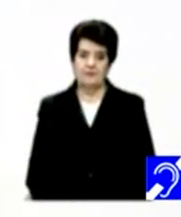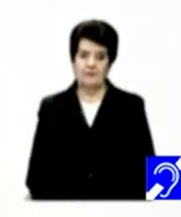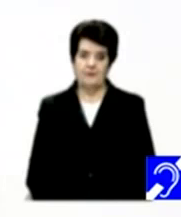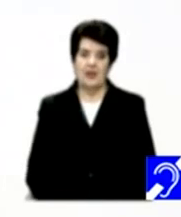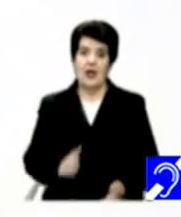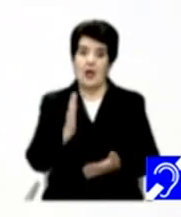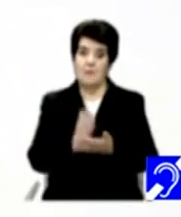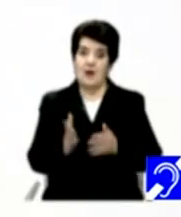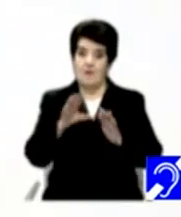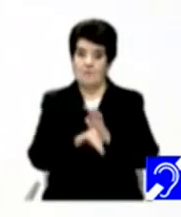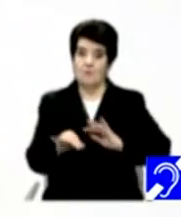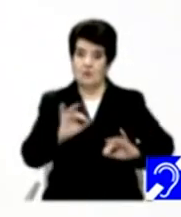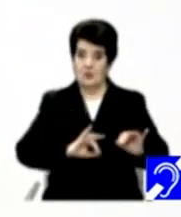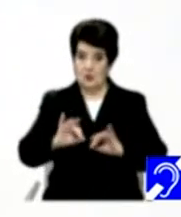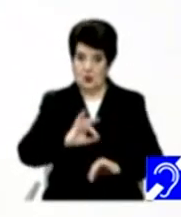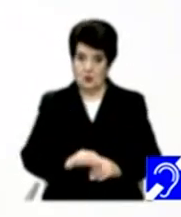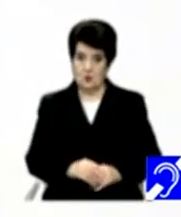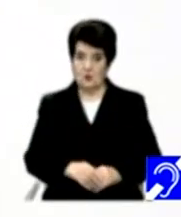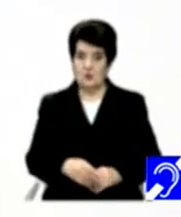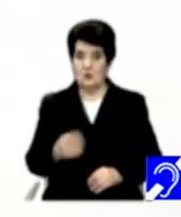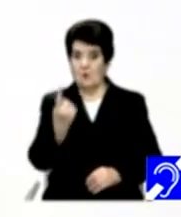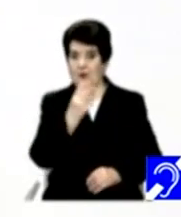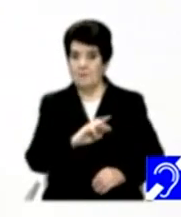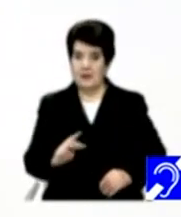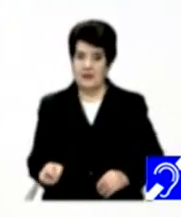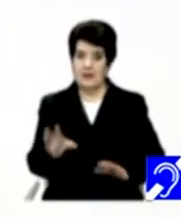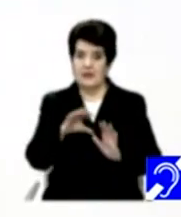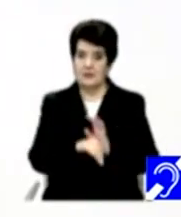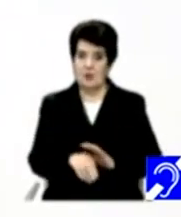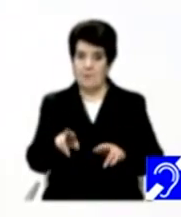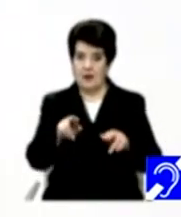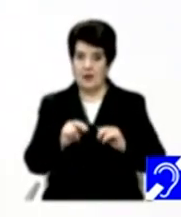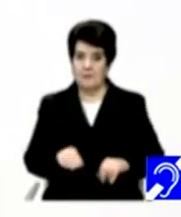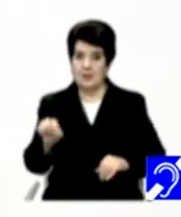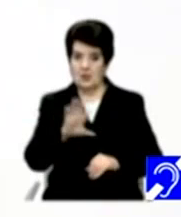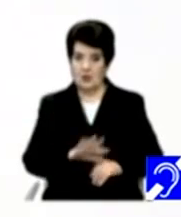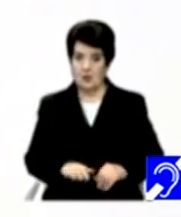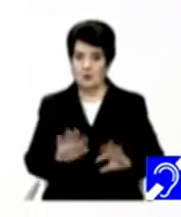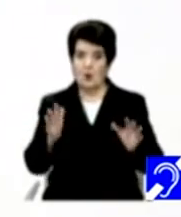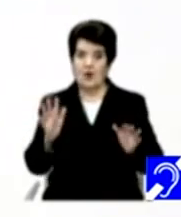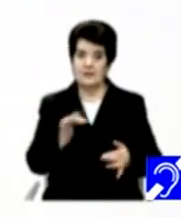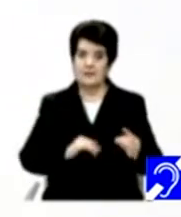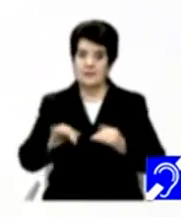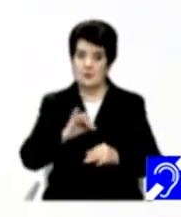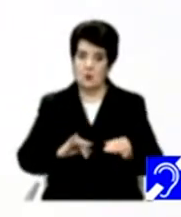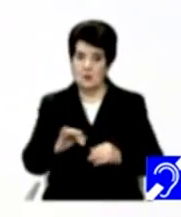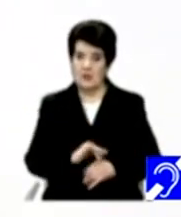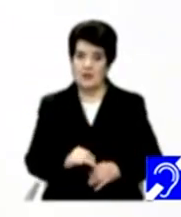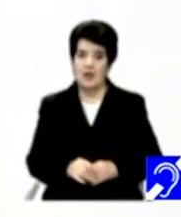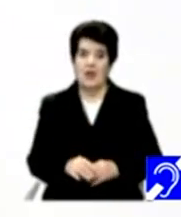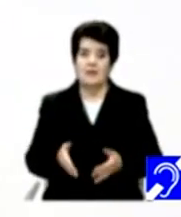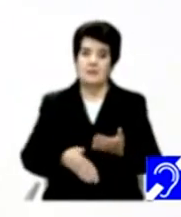Am avut în cadrul discuției acum cu doamna prim-ministru, în cadrul Parlamentului European, ocazia să discutăm despre